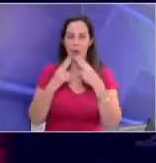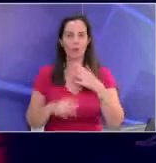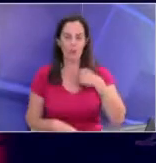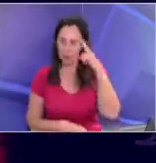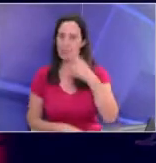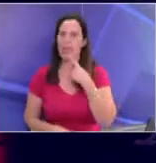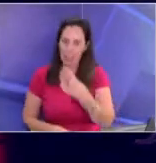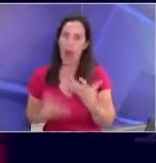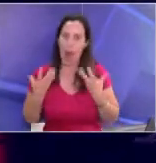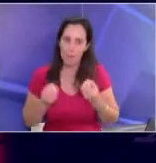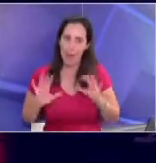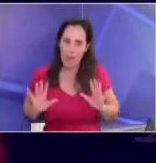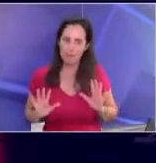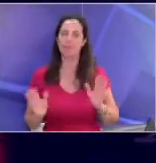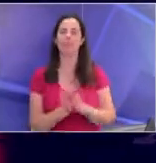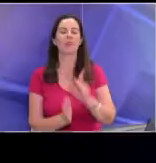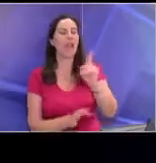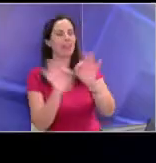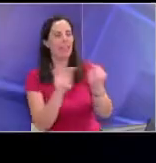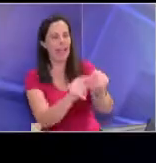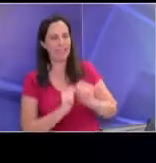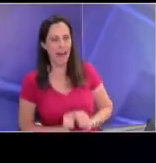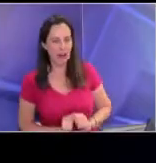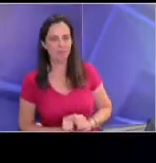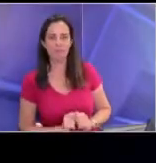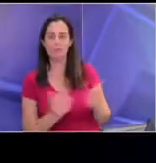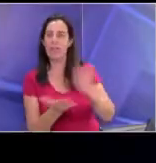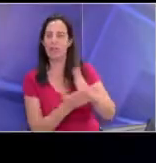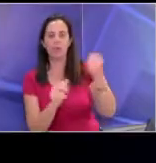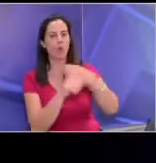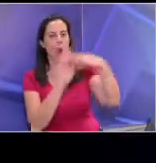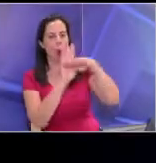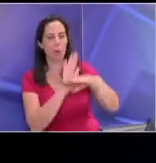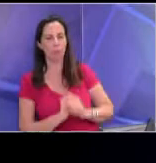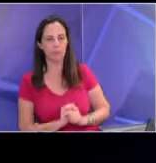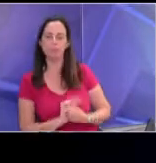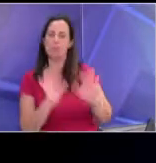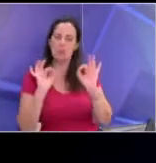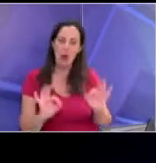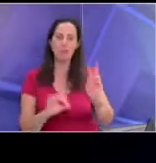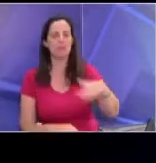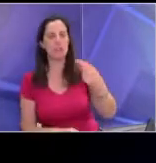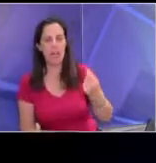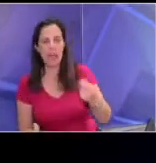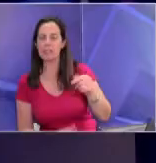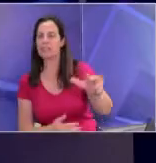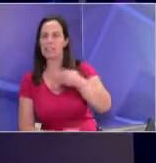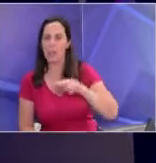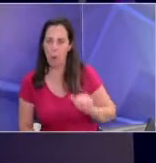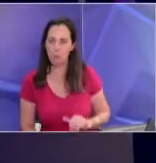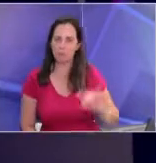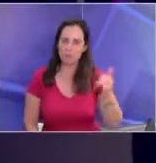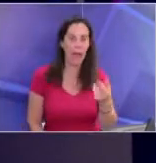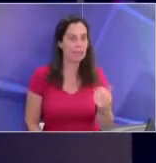יודע שתגידו הרבה. נתחיל איתך. החליטו לחוקק חוק. נכון. יופי, יש כסף, הוא כסף ציבורי.